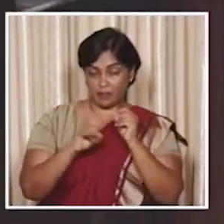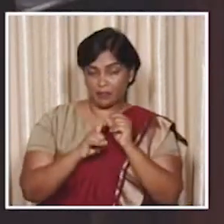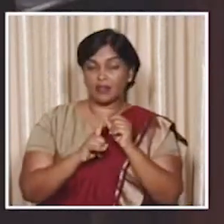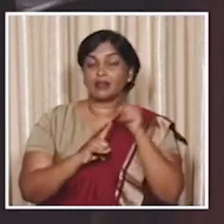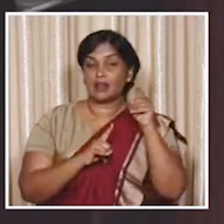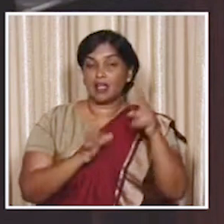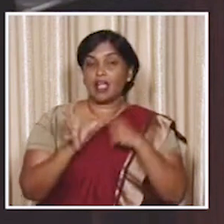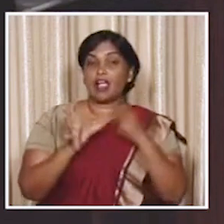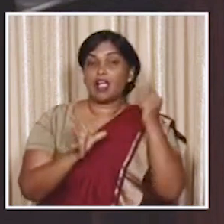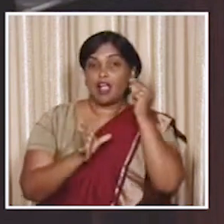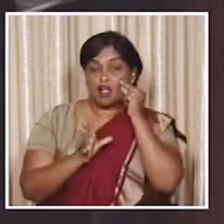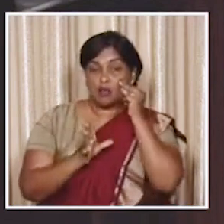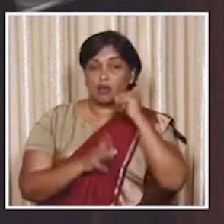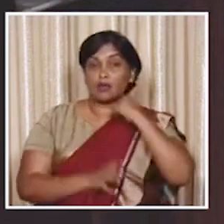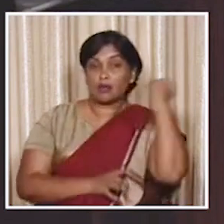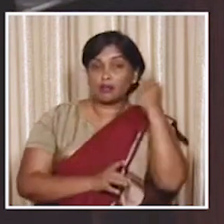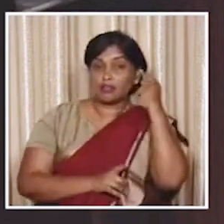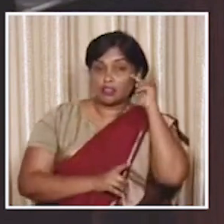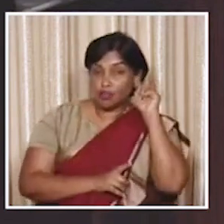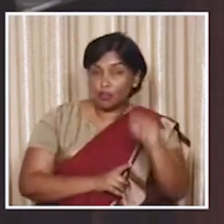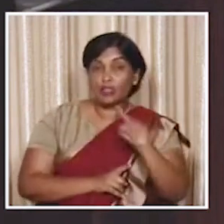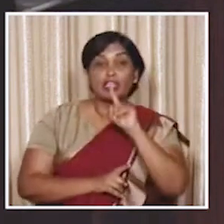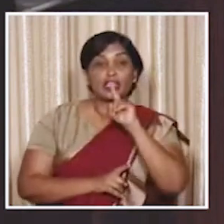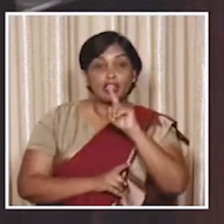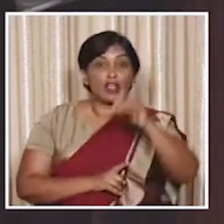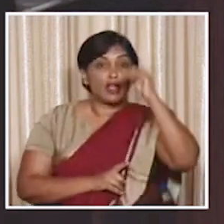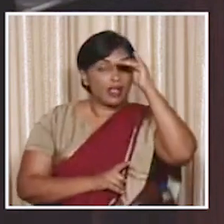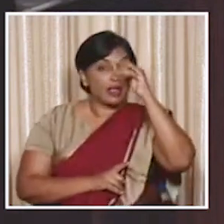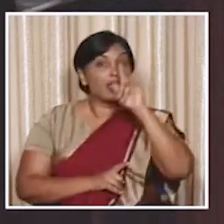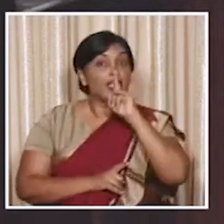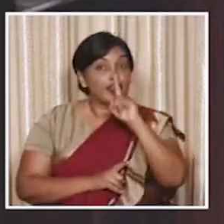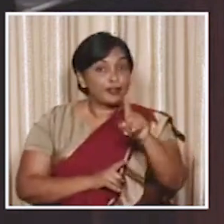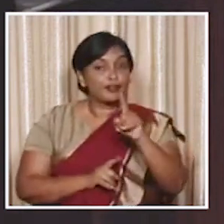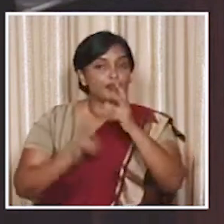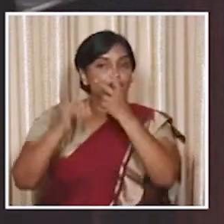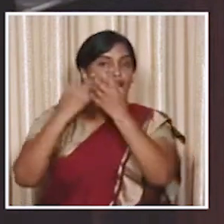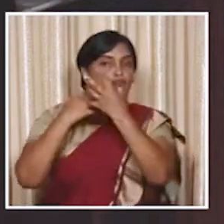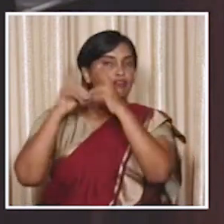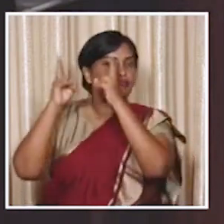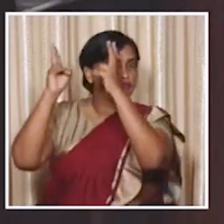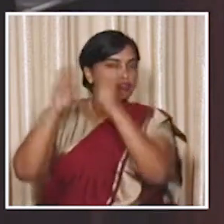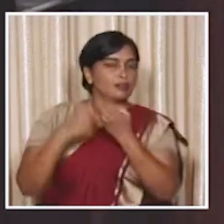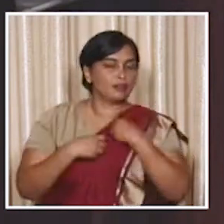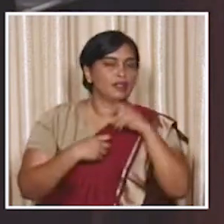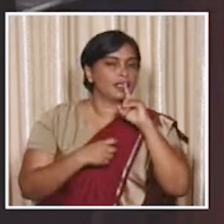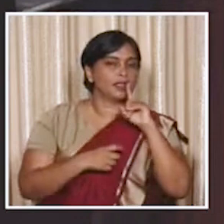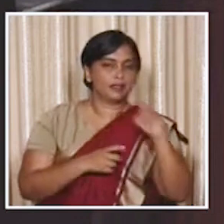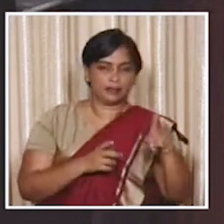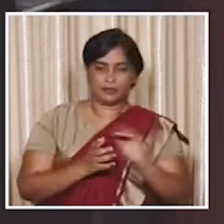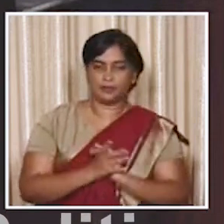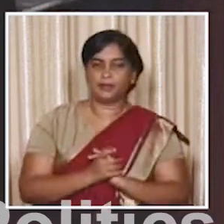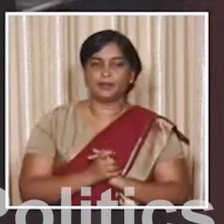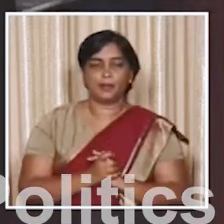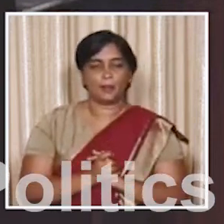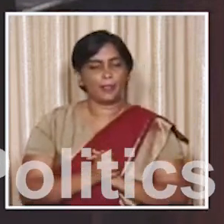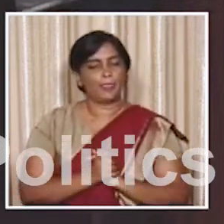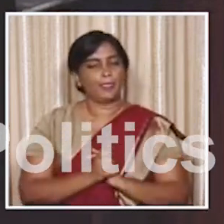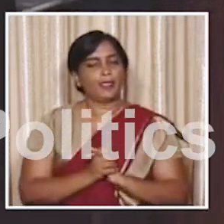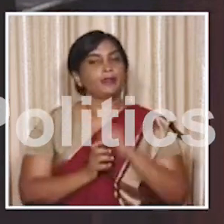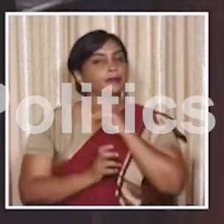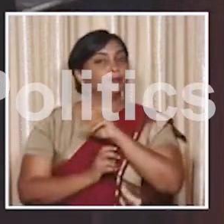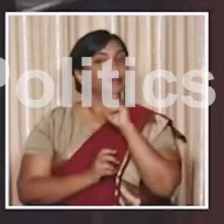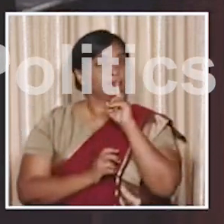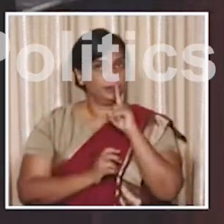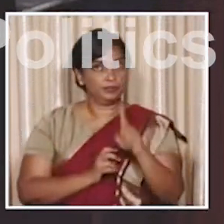අනුර කුමාර ජානක මහත්තයා මේ කතා කරපු අනුර කුමාර ජානක නායකයා කියපු එක විතරක් මම මේ බලනවා මේක කොහෙන්ද කිව්වේ කියලා. එතුමා